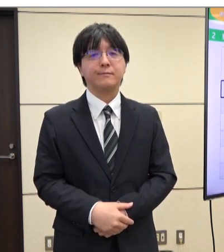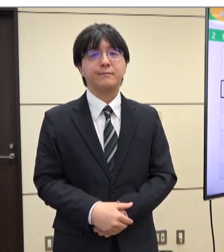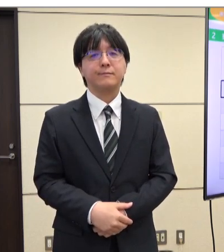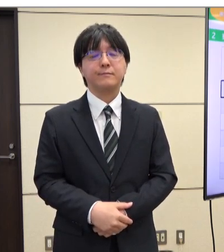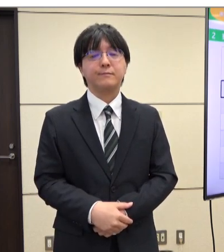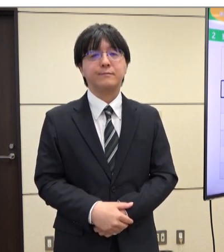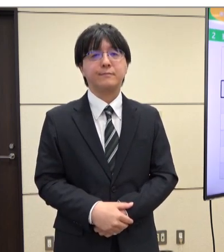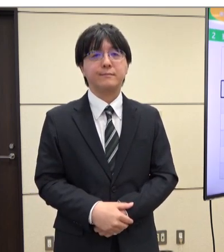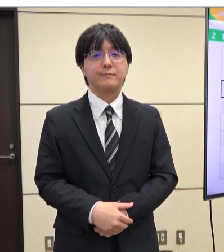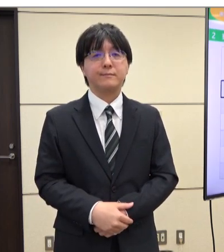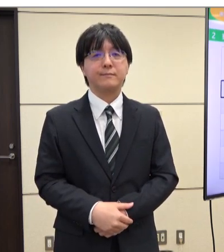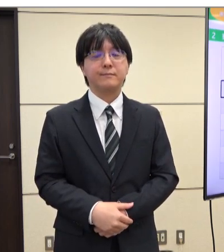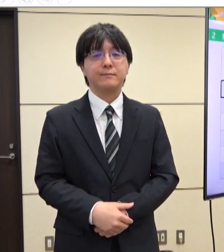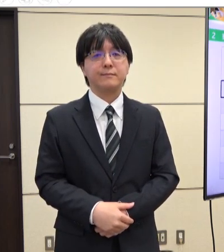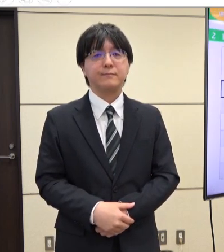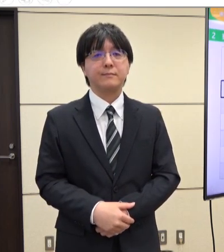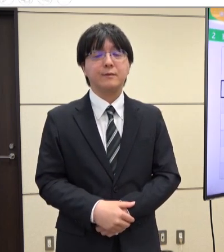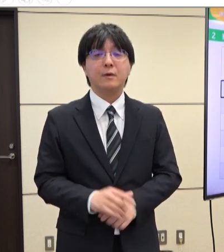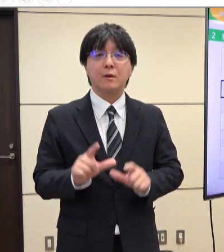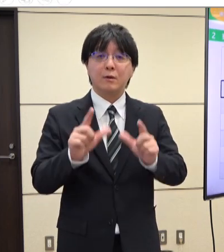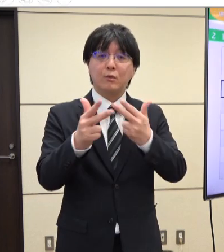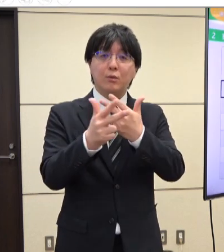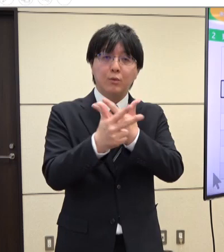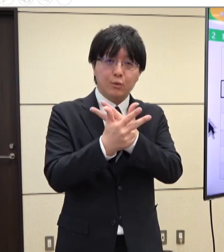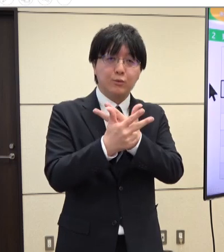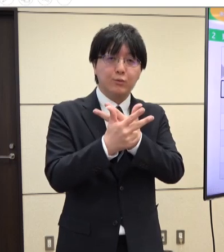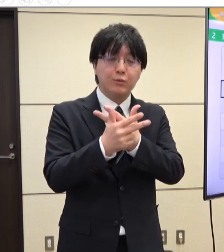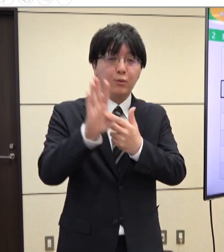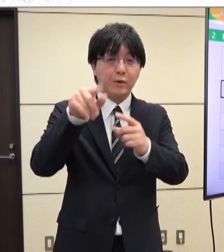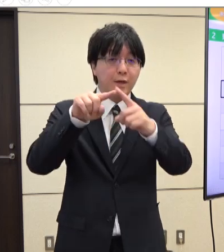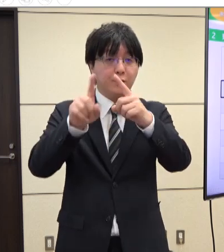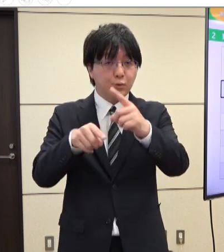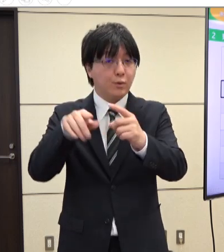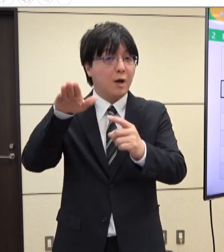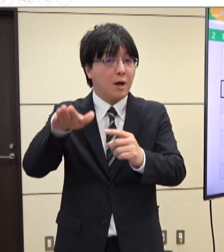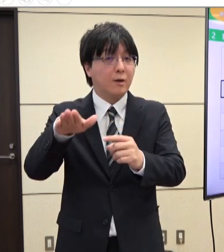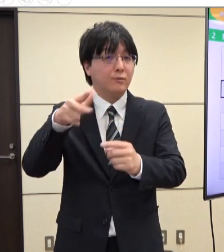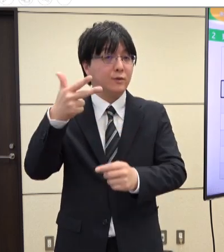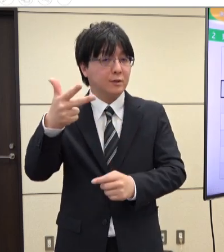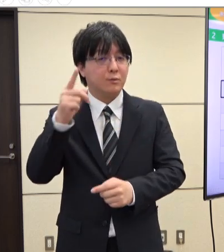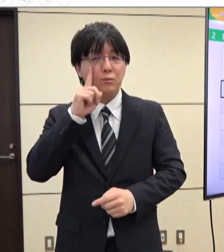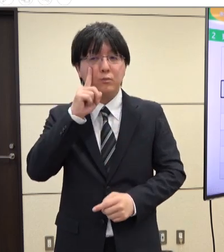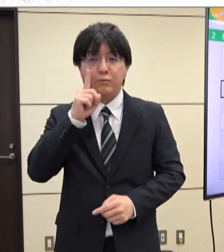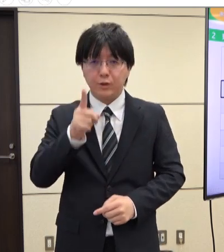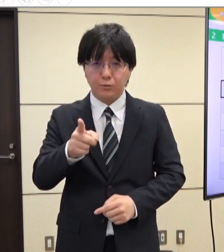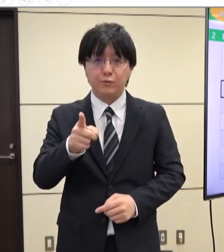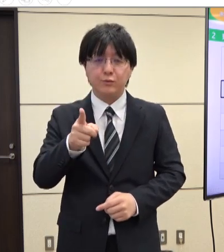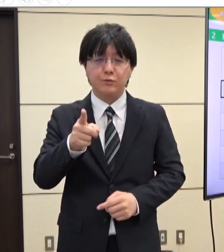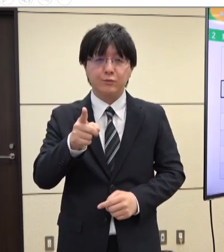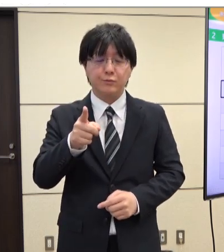それから東北の県庁所在市で見ますと、まあ、東北県庁所在市、まあ、